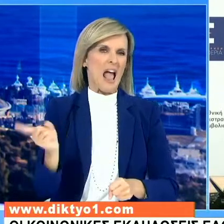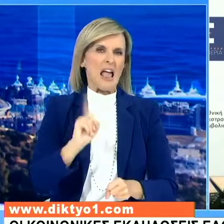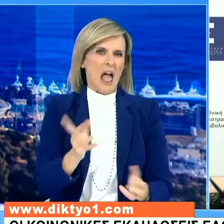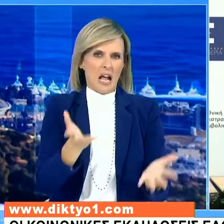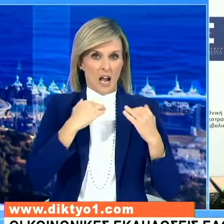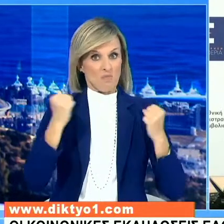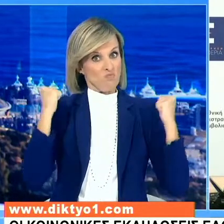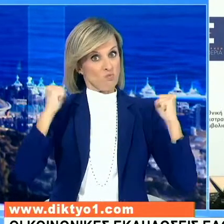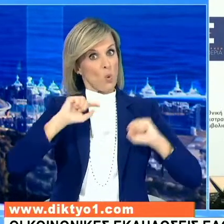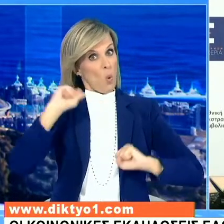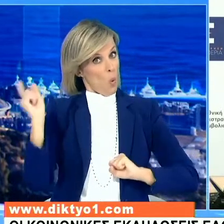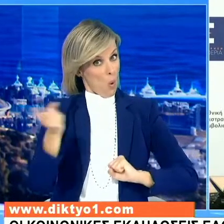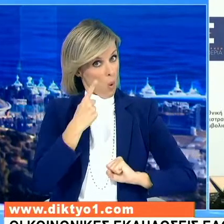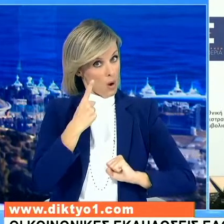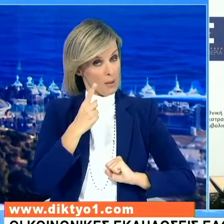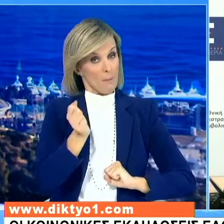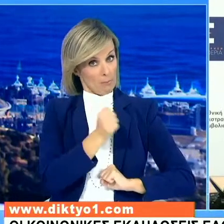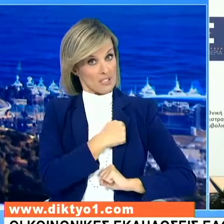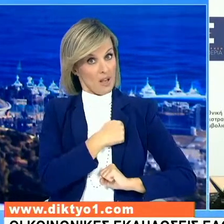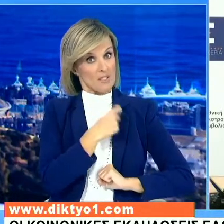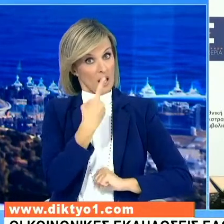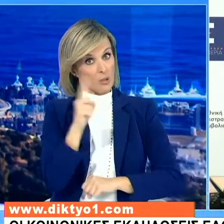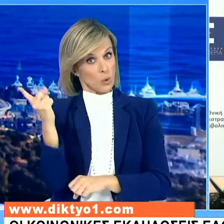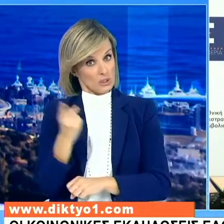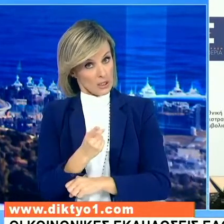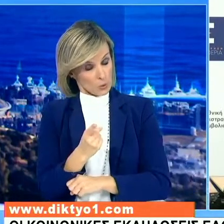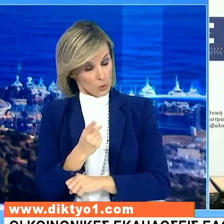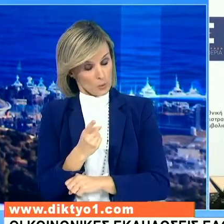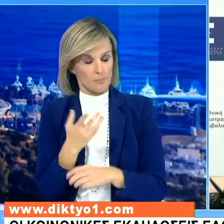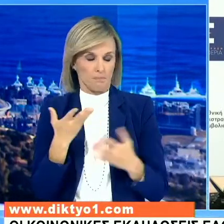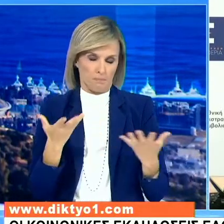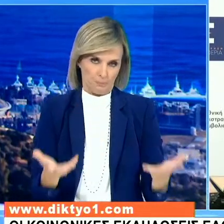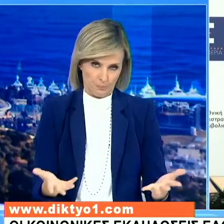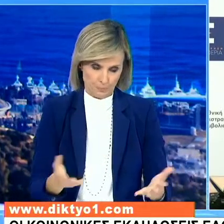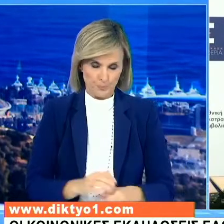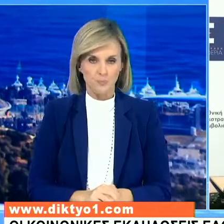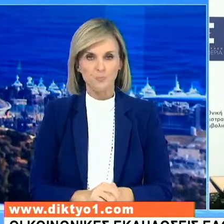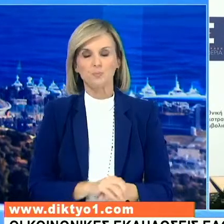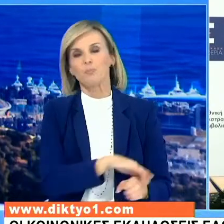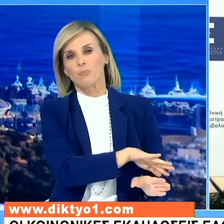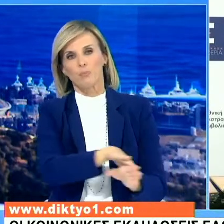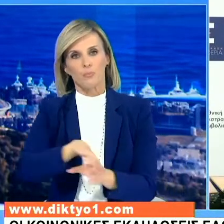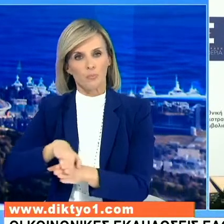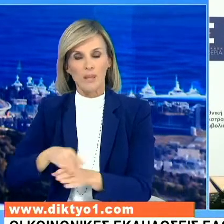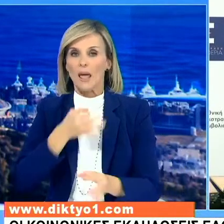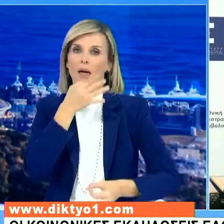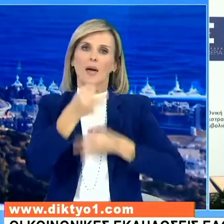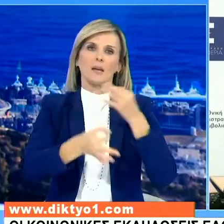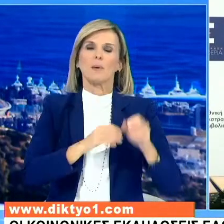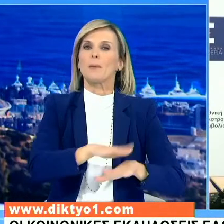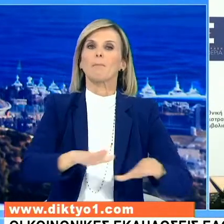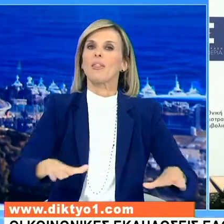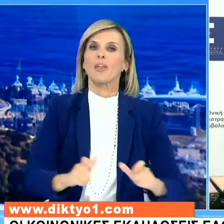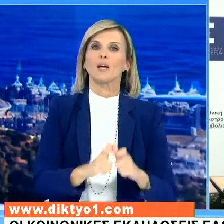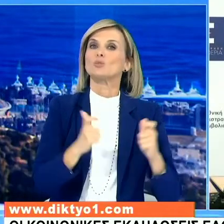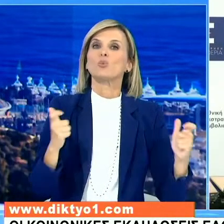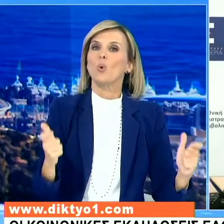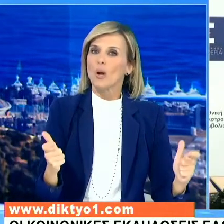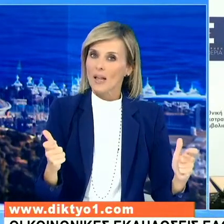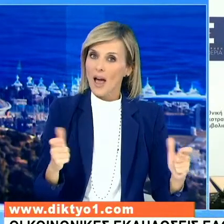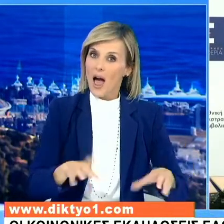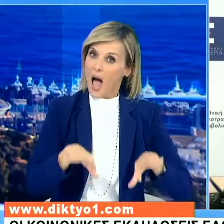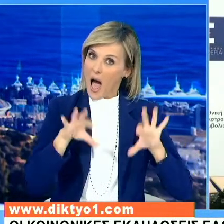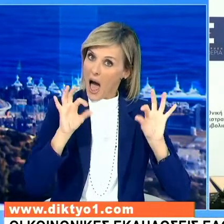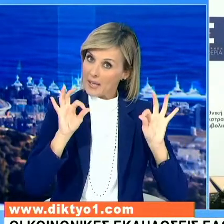να αναφερθώ και στην πορεία της επιδημίας στα παιδιά σχολικής ηλικίας, δύο εβδομάδες μετά, σχεδόν τρεις τώρα πια, μετά την έναρξη